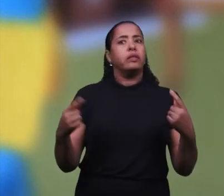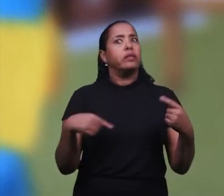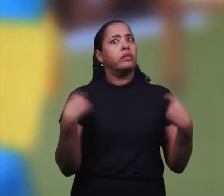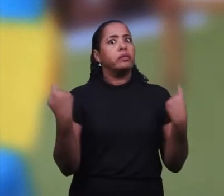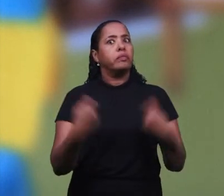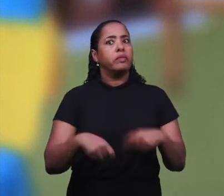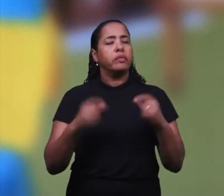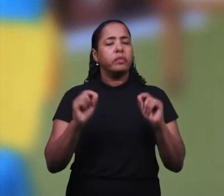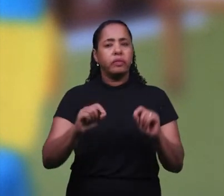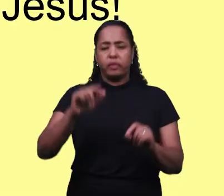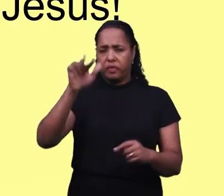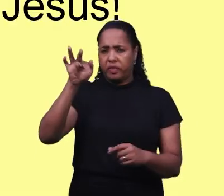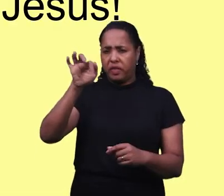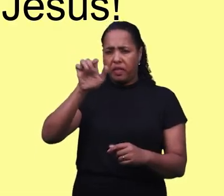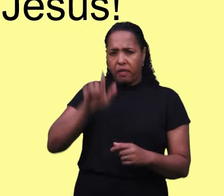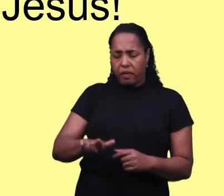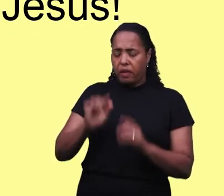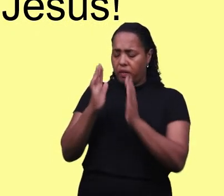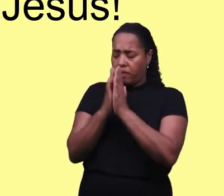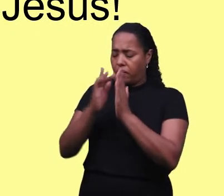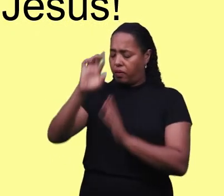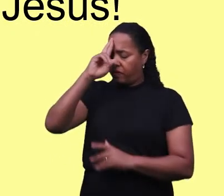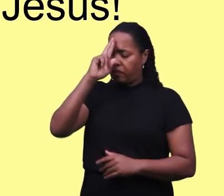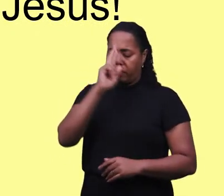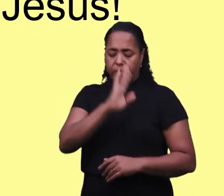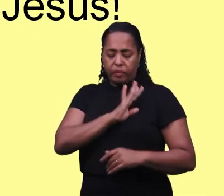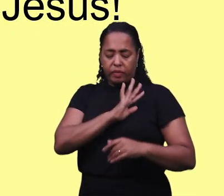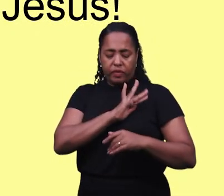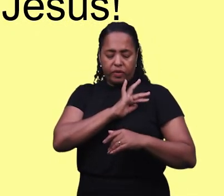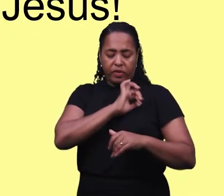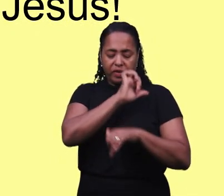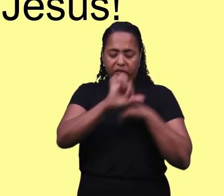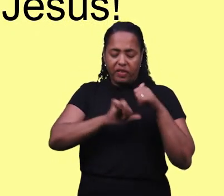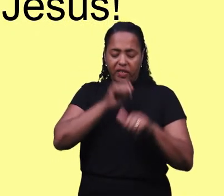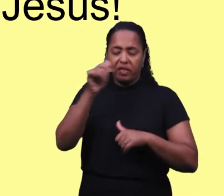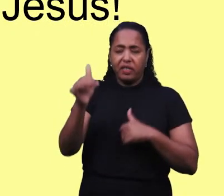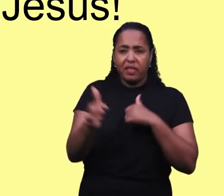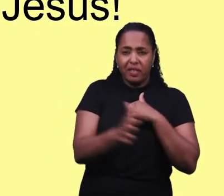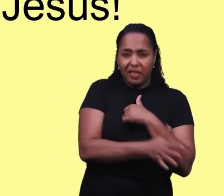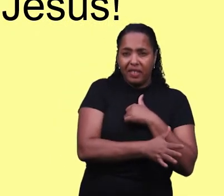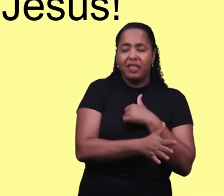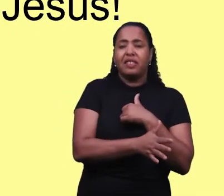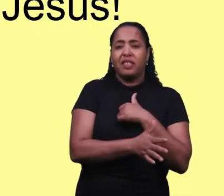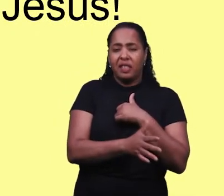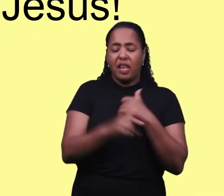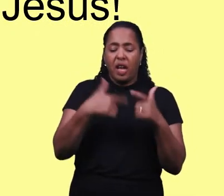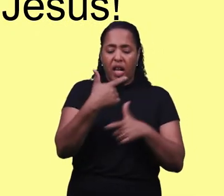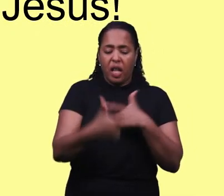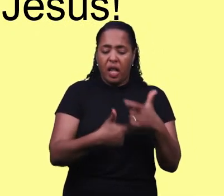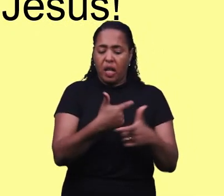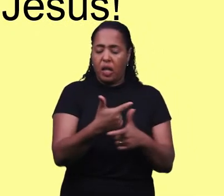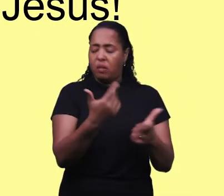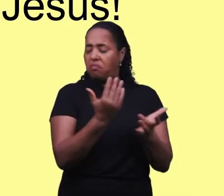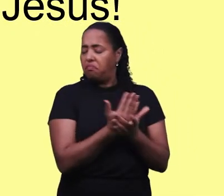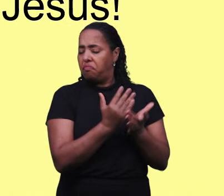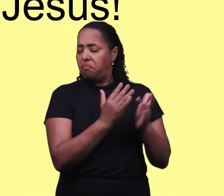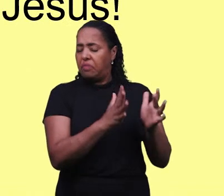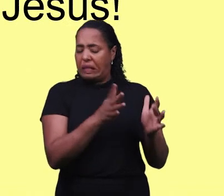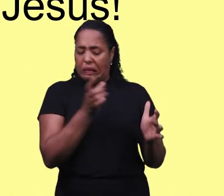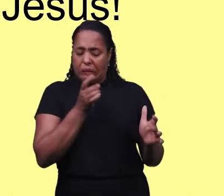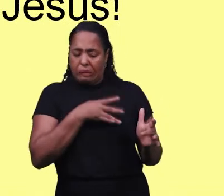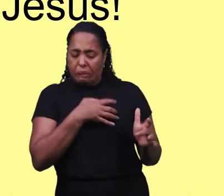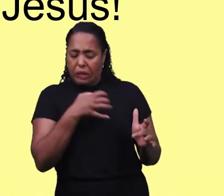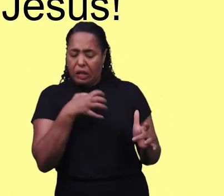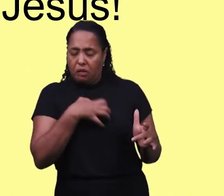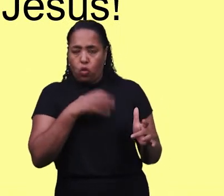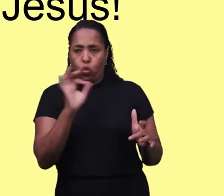besoin d'avoir la foi, prier au Seigneur, afin que notre cœur soit renouvelé, afin que les luttes de cette vie n'apportent